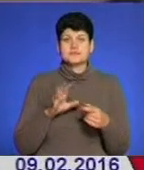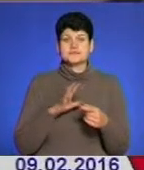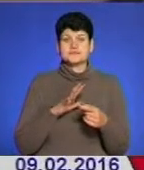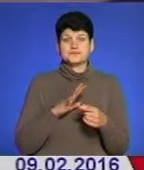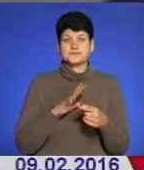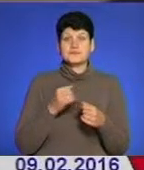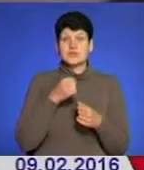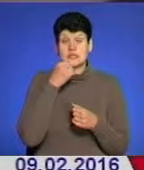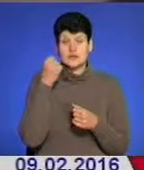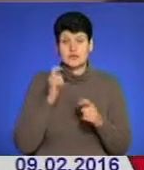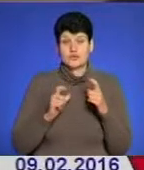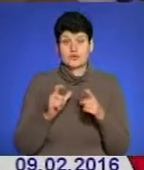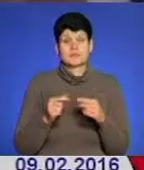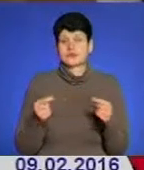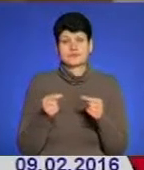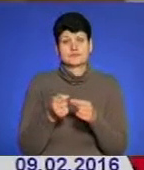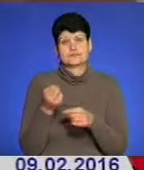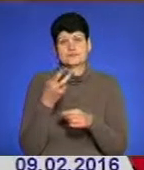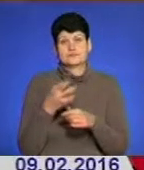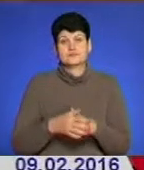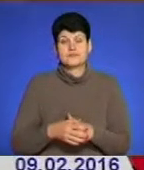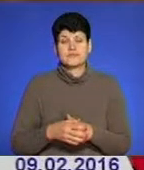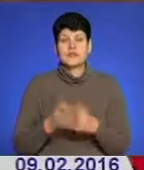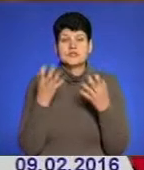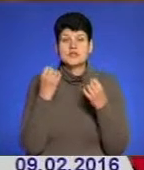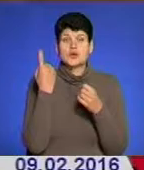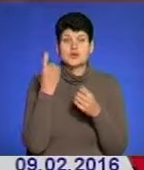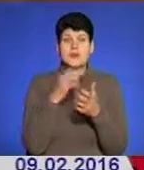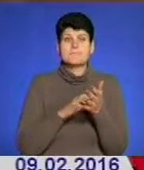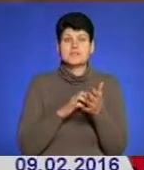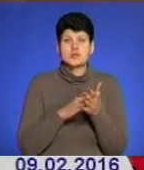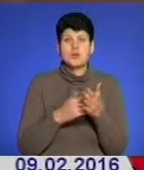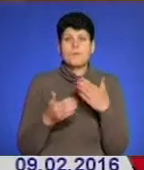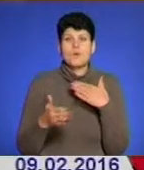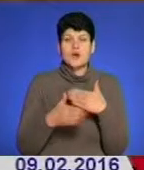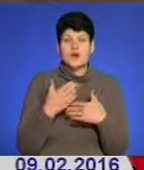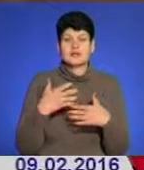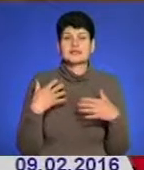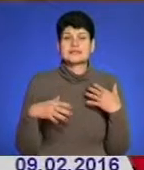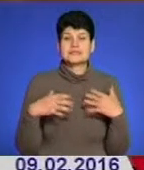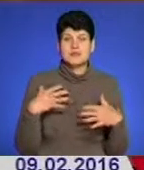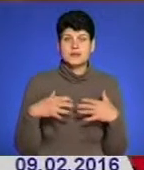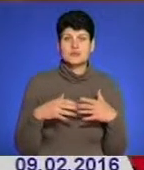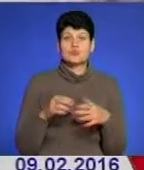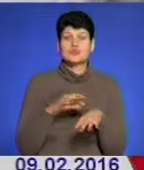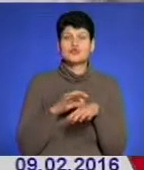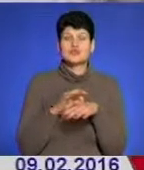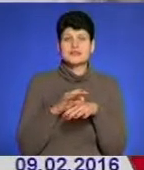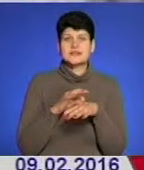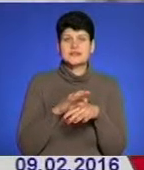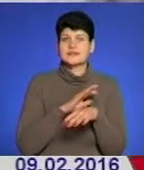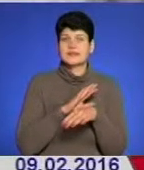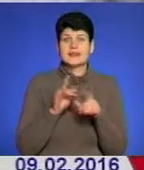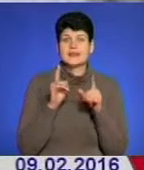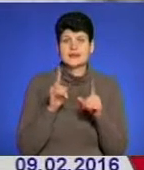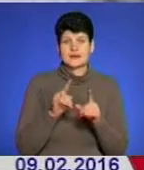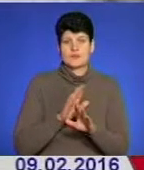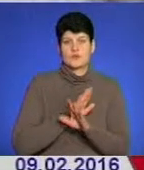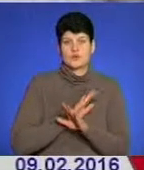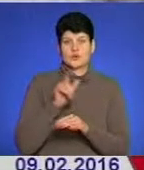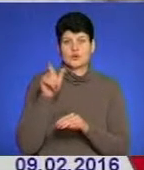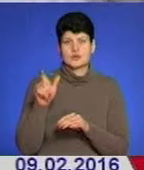то, очевидно, їх би виключили. Ще одна причина, через яку покарання послабили, те, що тіло на фотографіях не щойно померлої